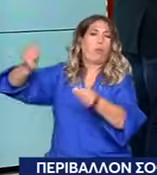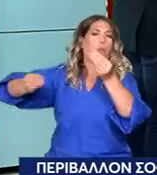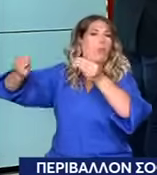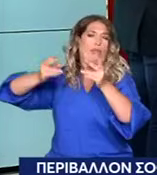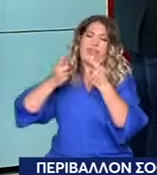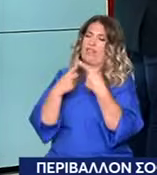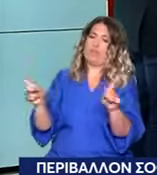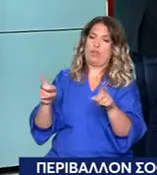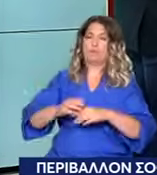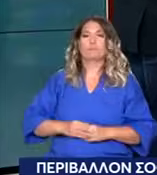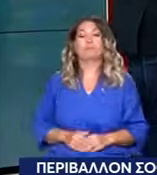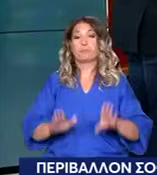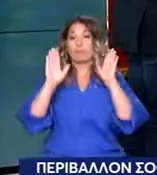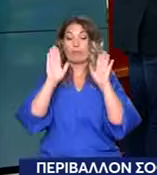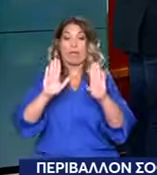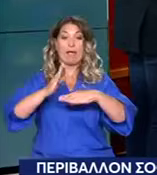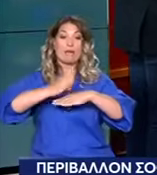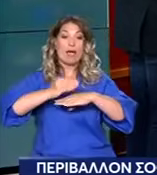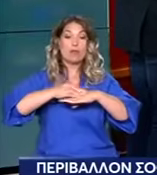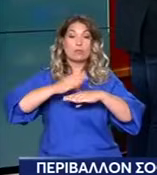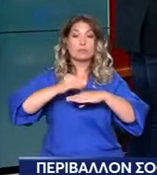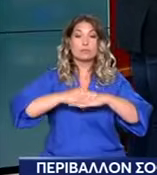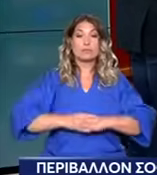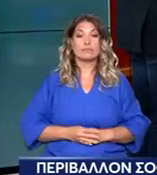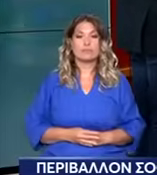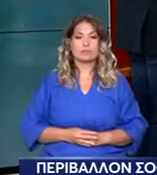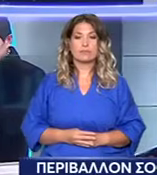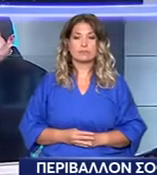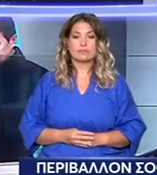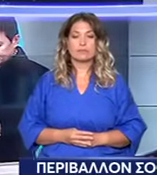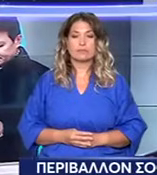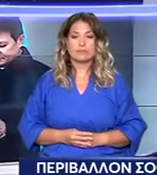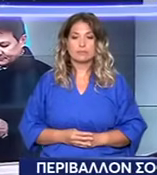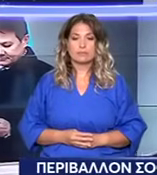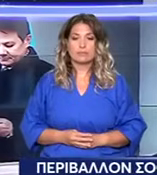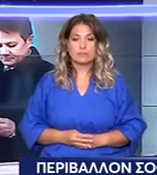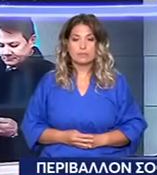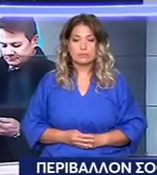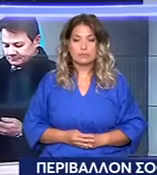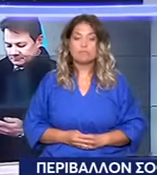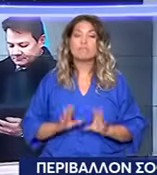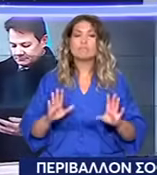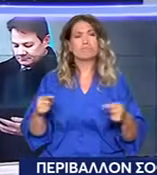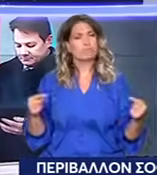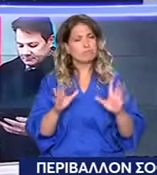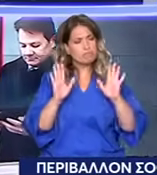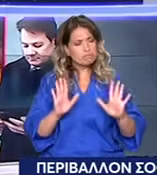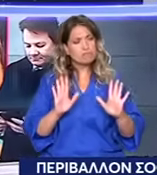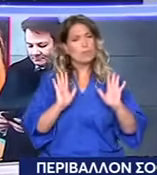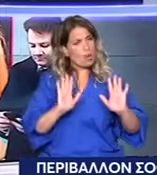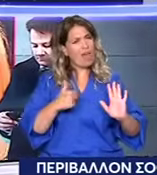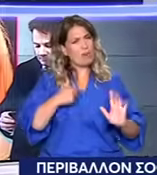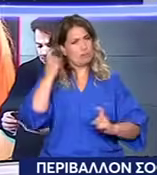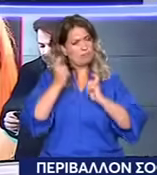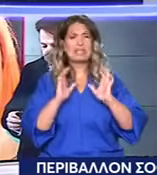Υπάρχει μια διαμάχη που θα υπήρχε σε κάθε τέτοια περίπτωση. Όμως το ενδιαφέρον για μας βρίσκεται σε δύο επίπεδα. Το ένα